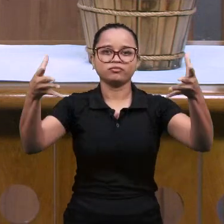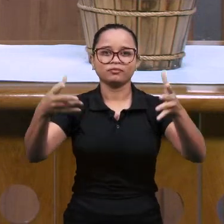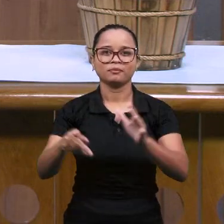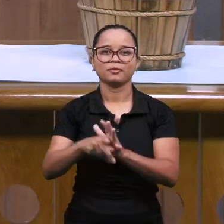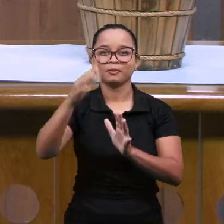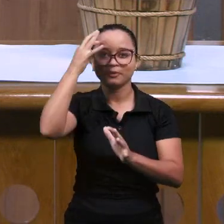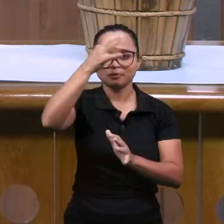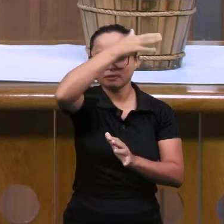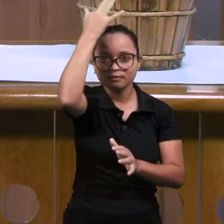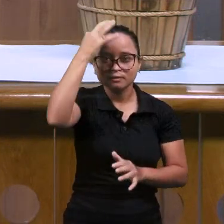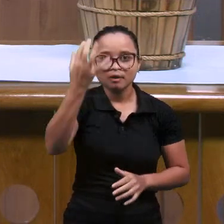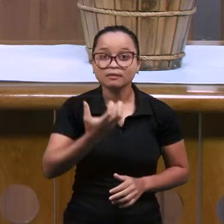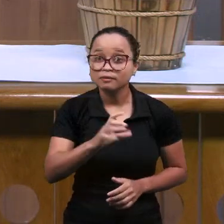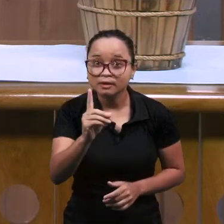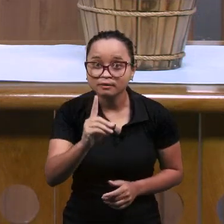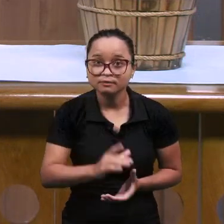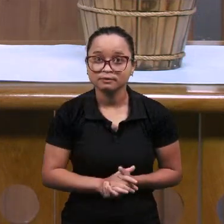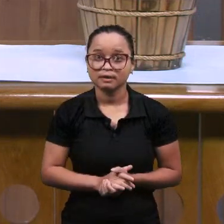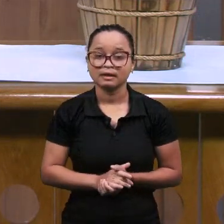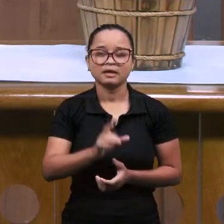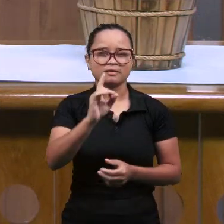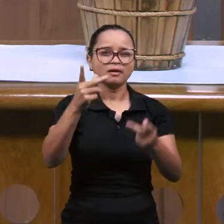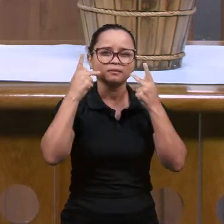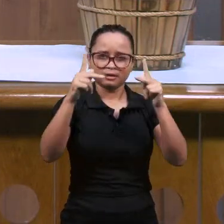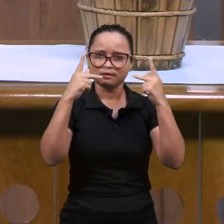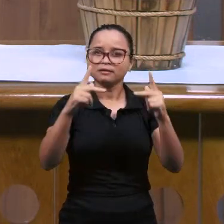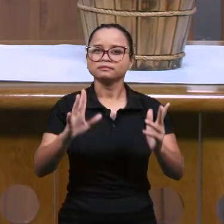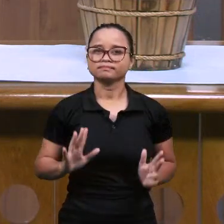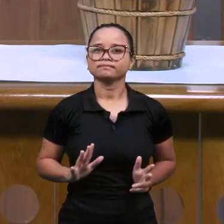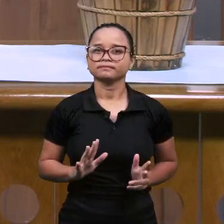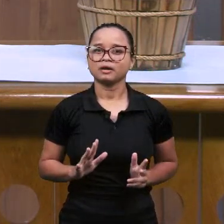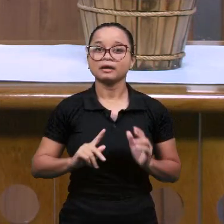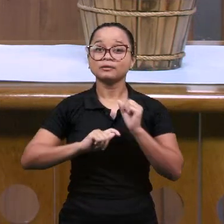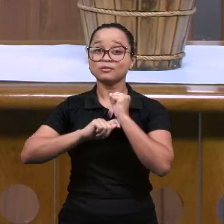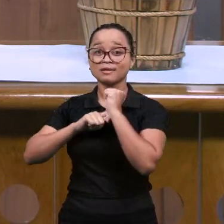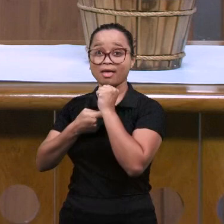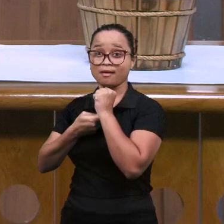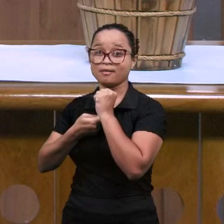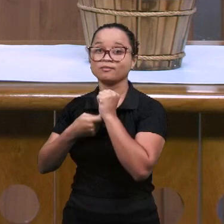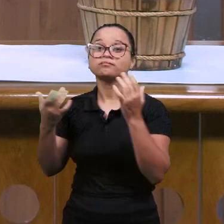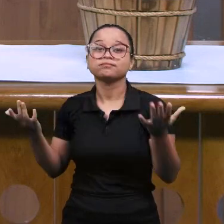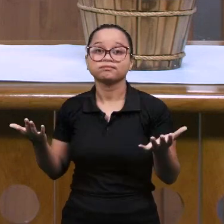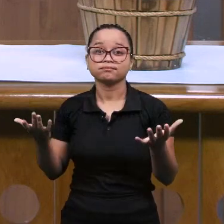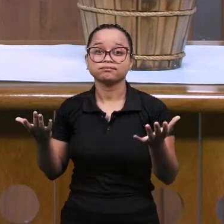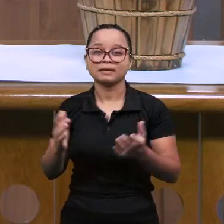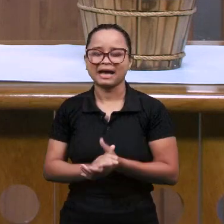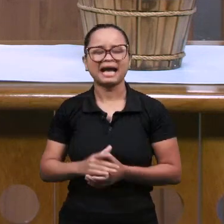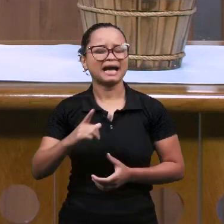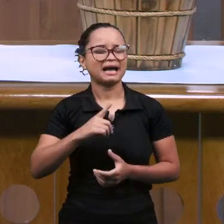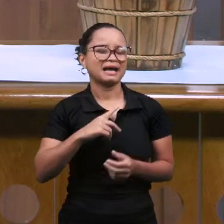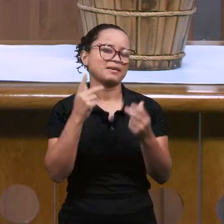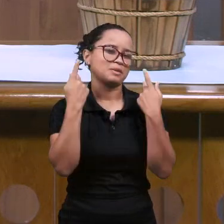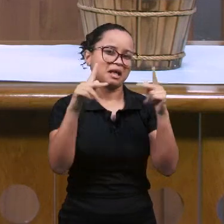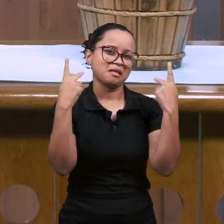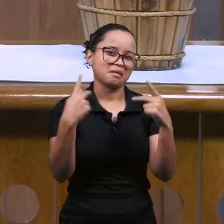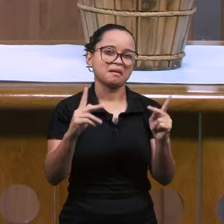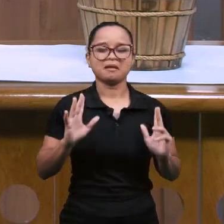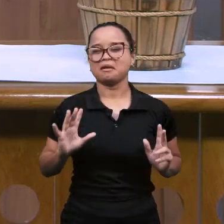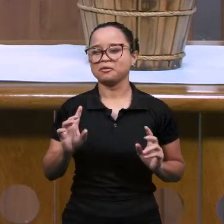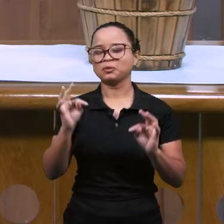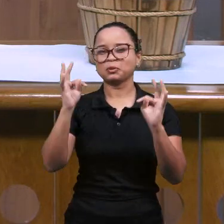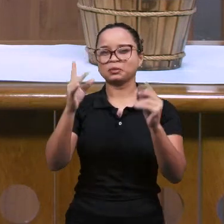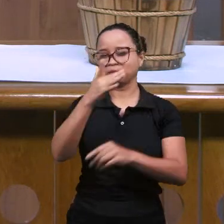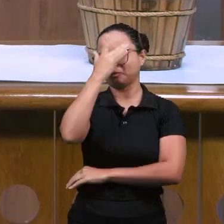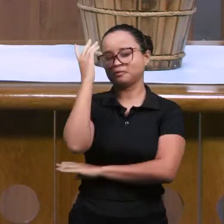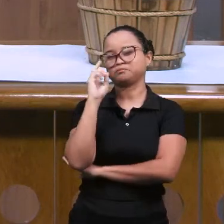ça, n'est-ce pas? Vous voulez écouter que la prédication? Où se trouve le mystère? Ah, je veux écouter la prédication. Tout le monde est en